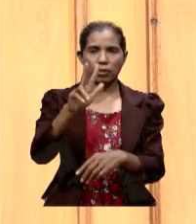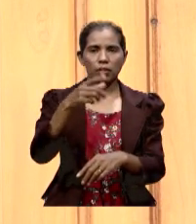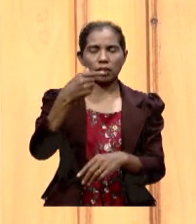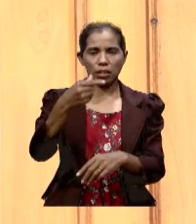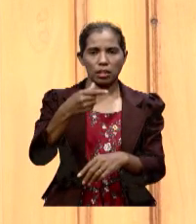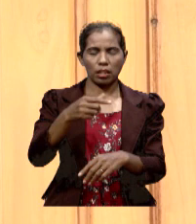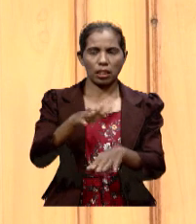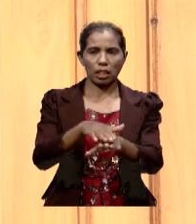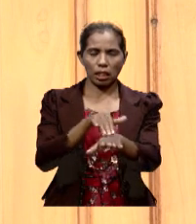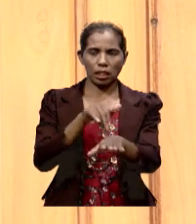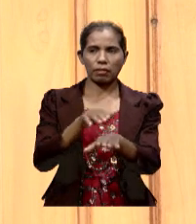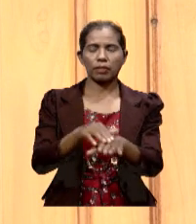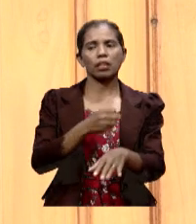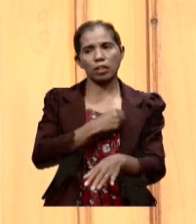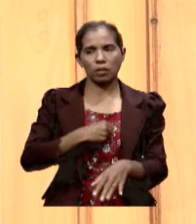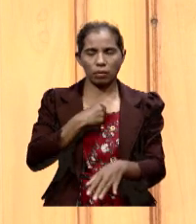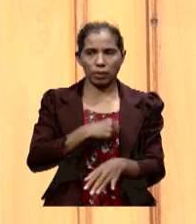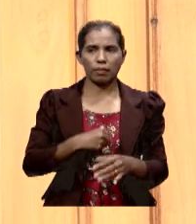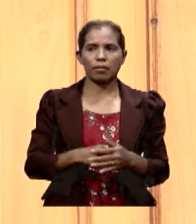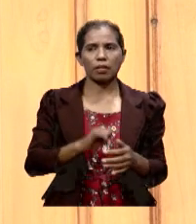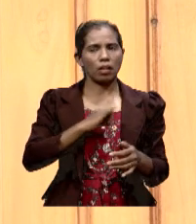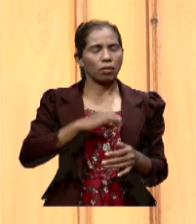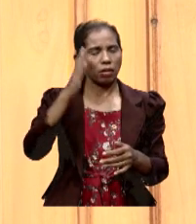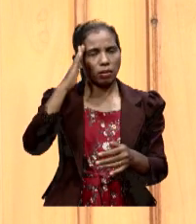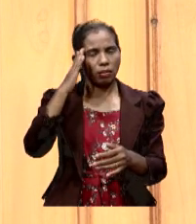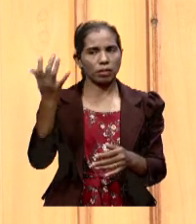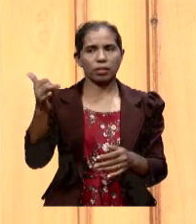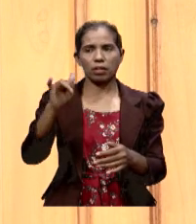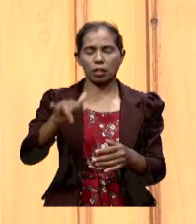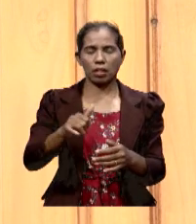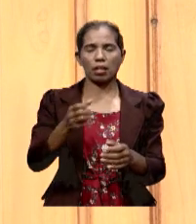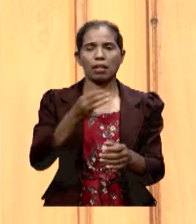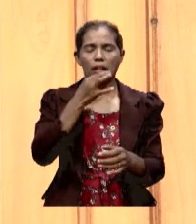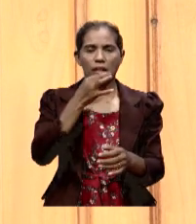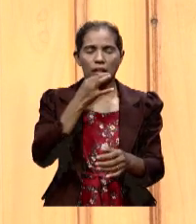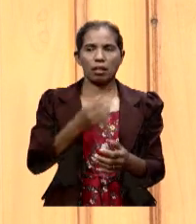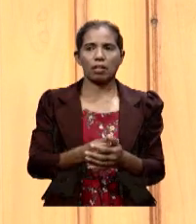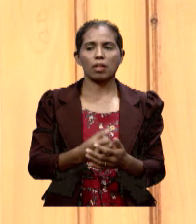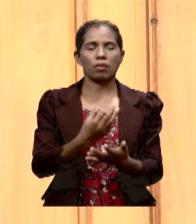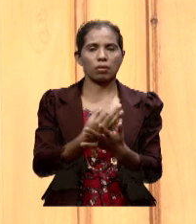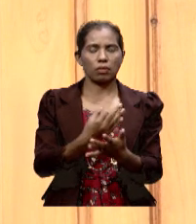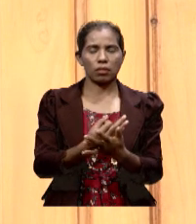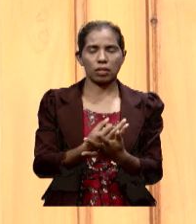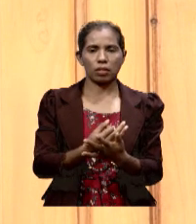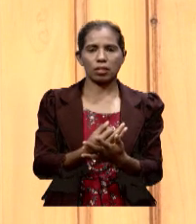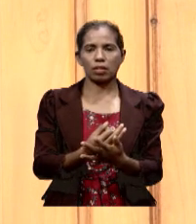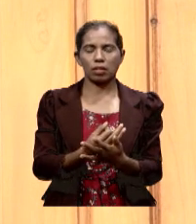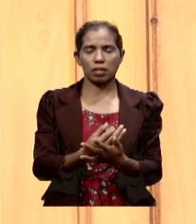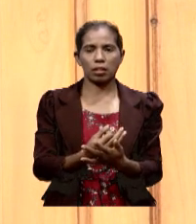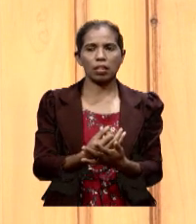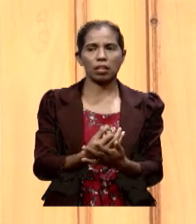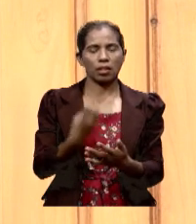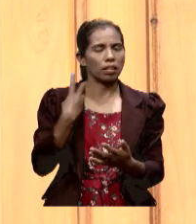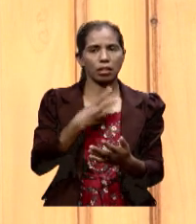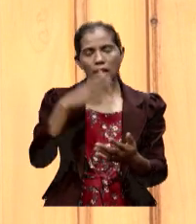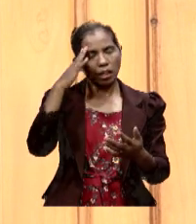asan disculpa mas ne hawane sirhan itan cliente, itan udah cliente ini osa sawat telos detar. Ita lah hati ne konta alun